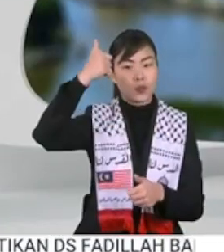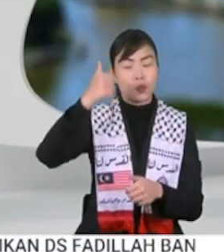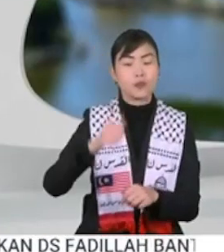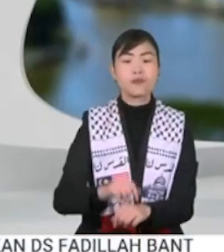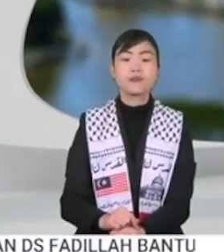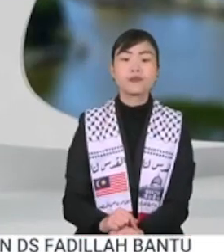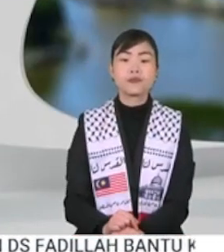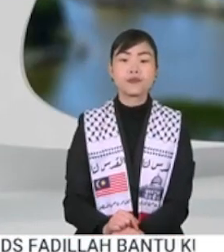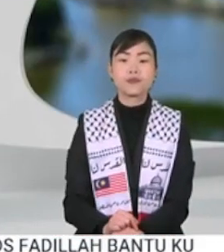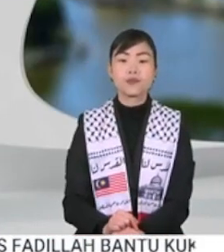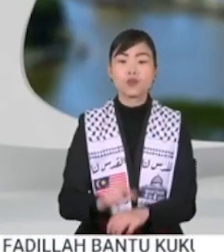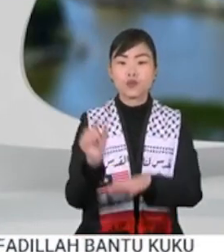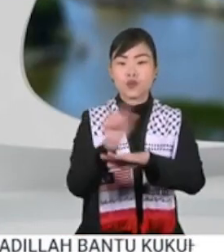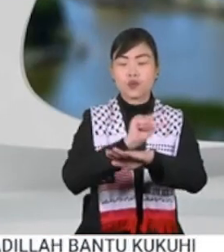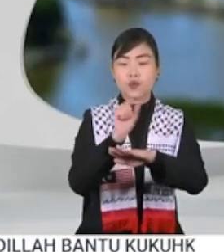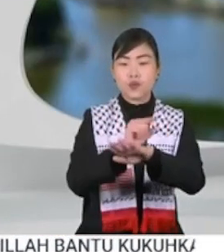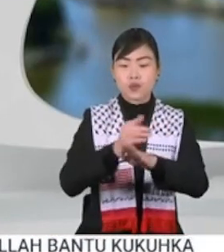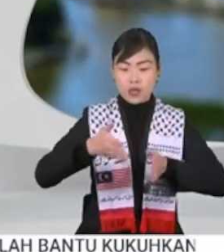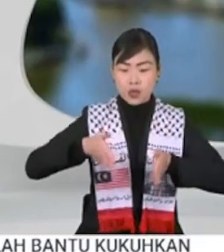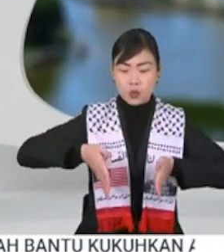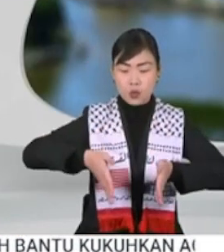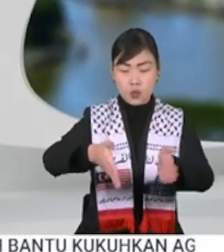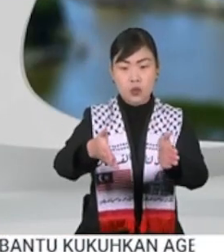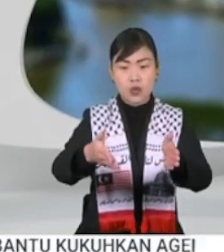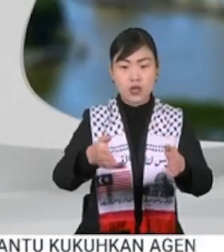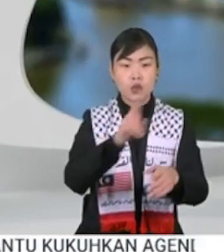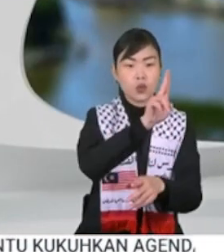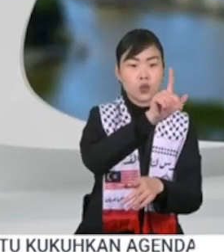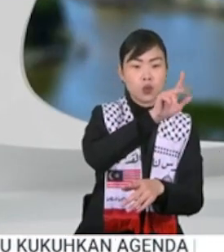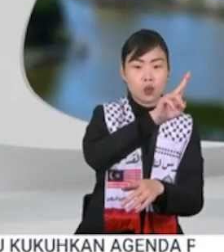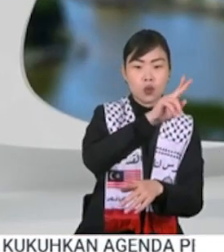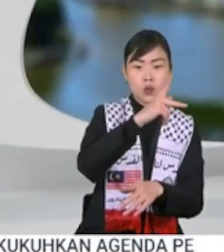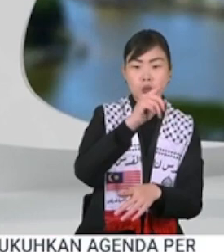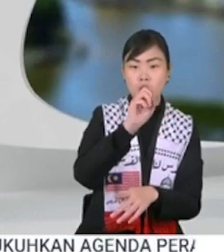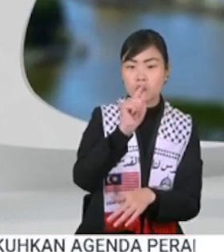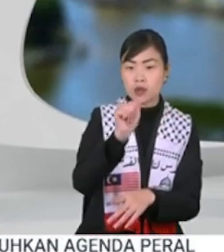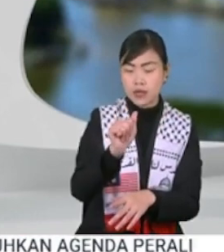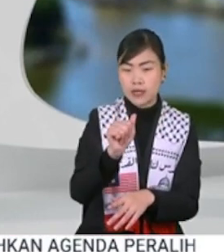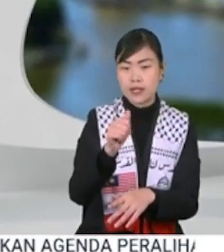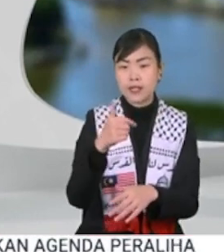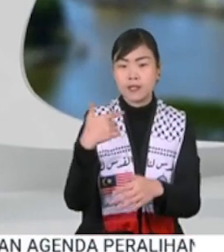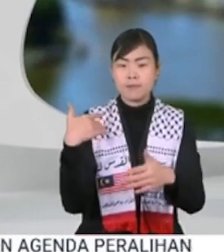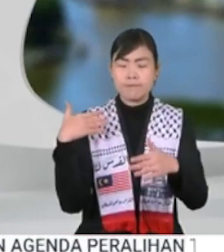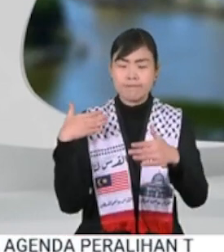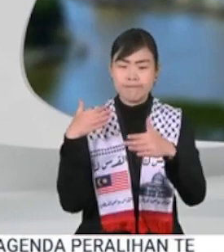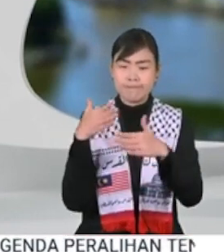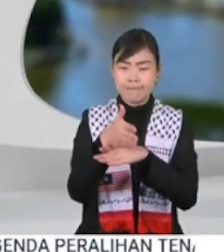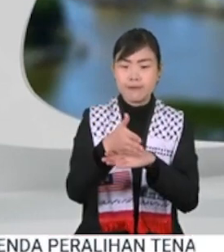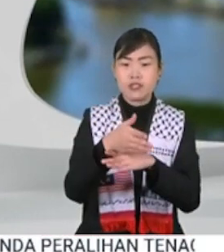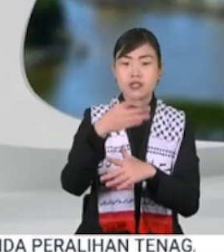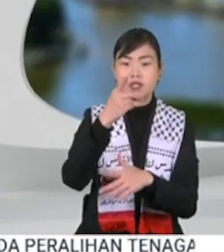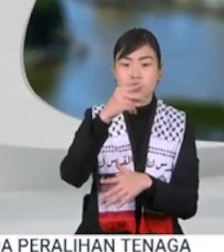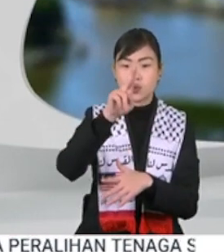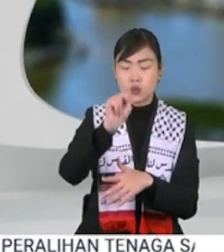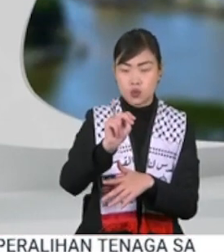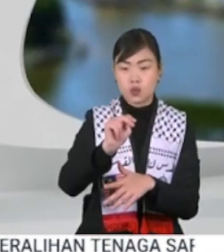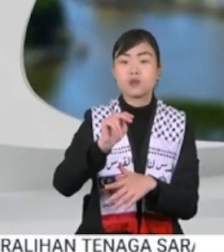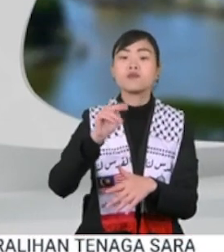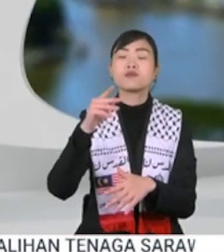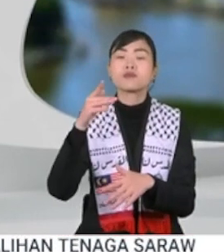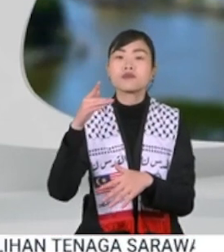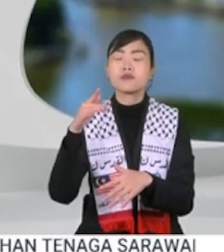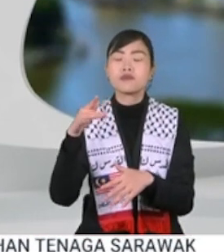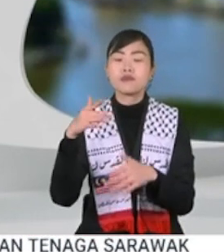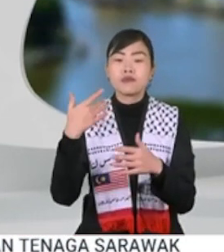Cheng pembinaan Jalan Ulu paku ke ulu kota yang merentasi kawasan dewan undangan Negeri Dun Bukit saban